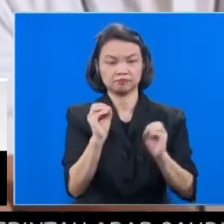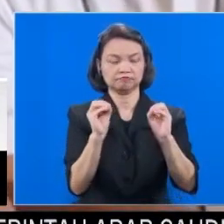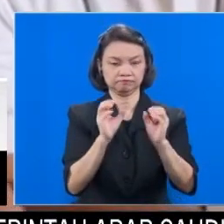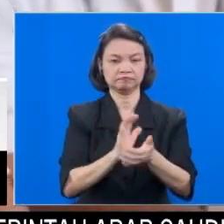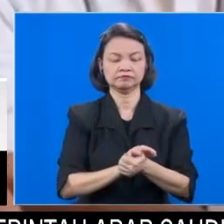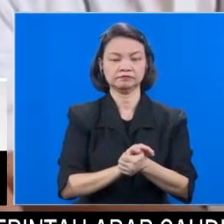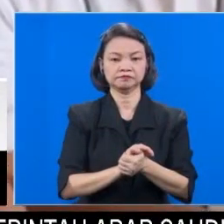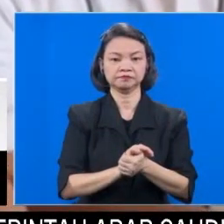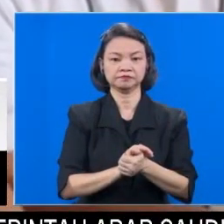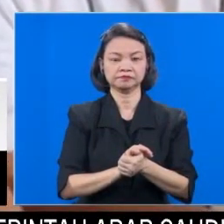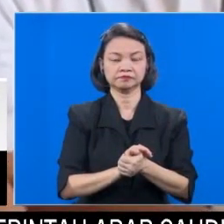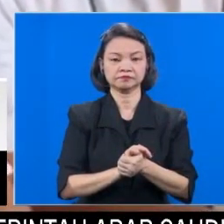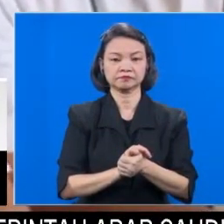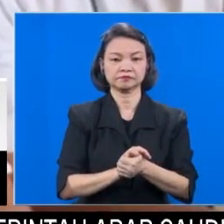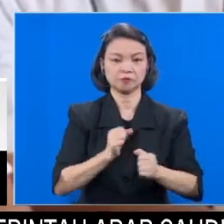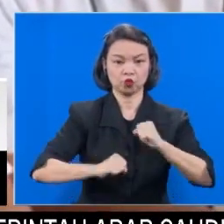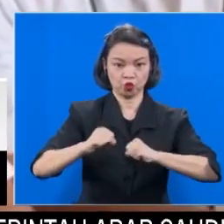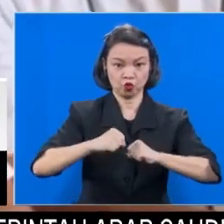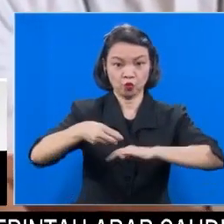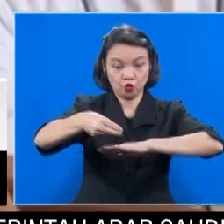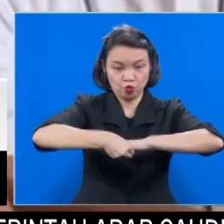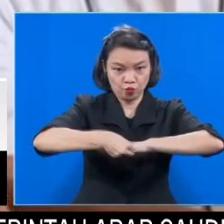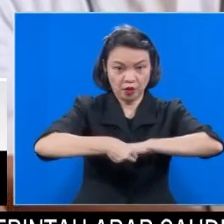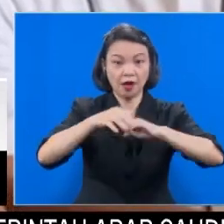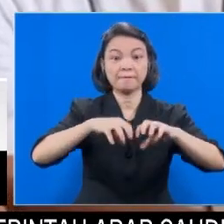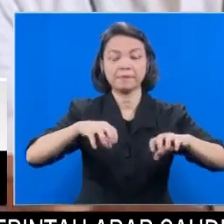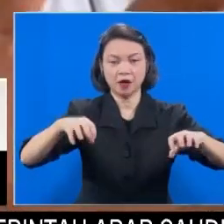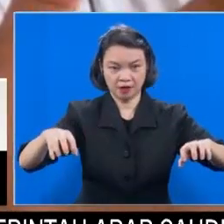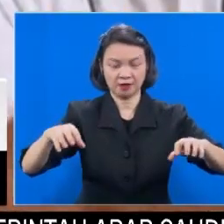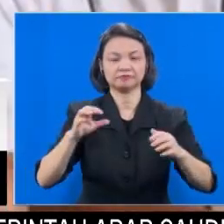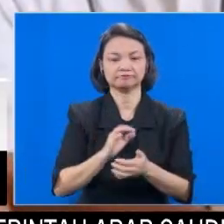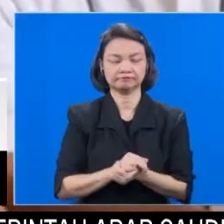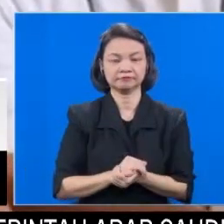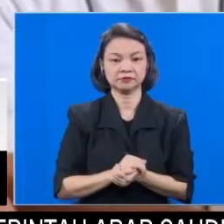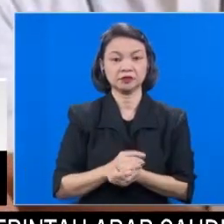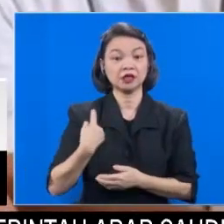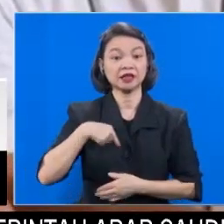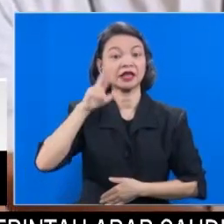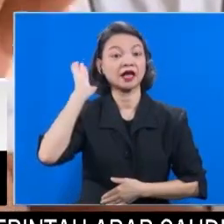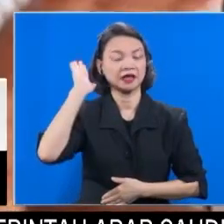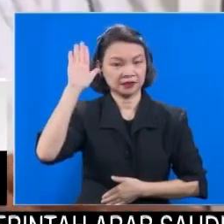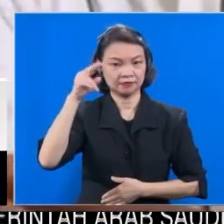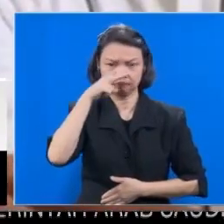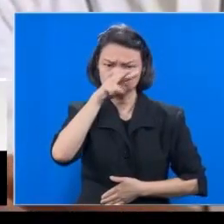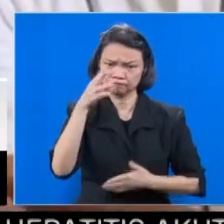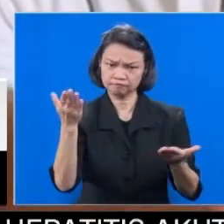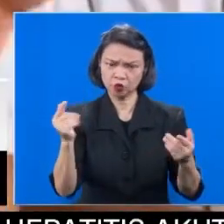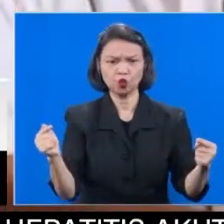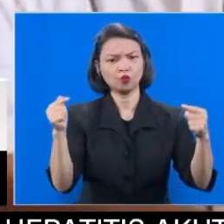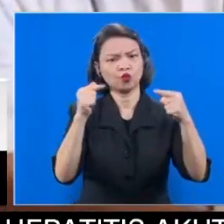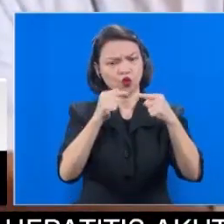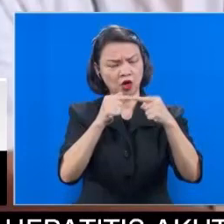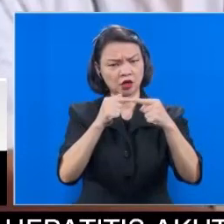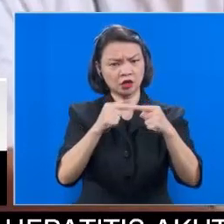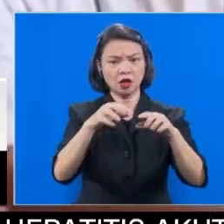adalah tindak pidana penyelundupan barang and itu itu nanti kita lihat itu Pak ada hubungannya harta